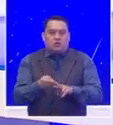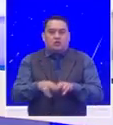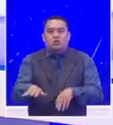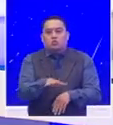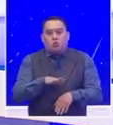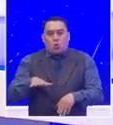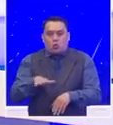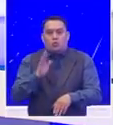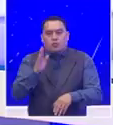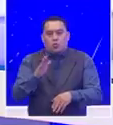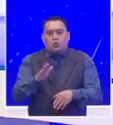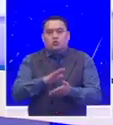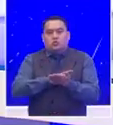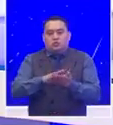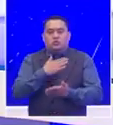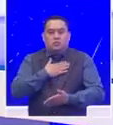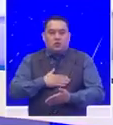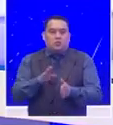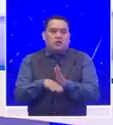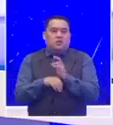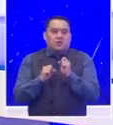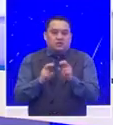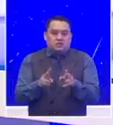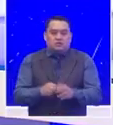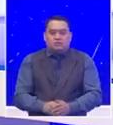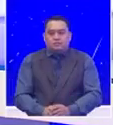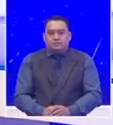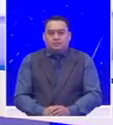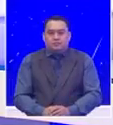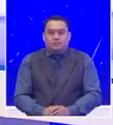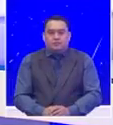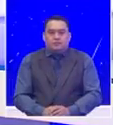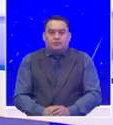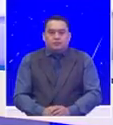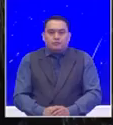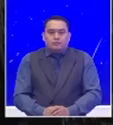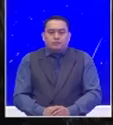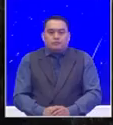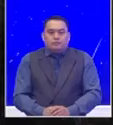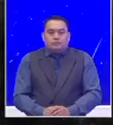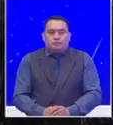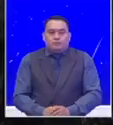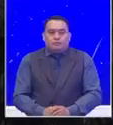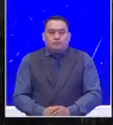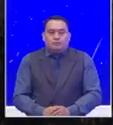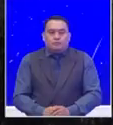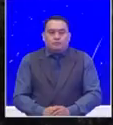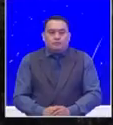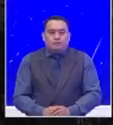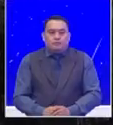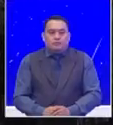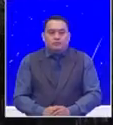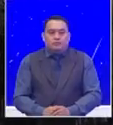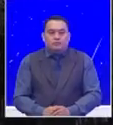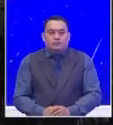и подъездах будет гораздо спокойнее и безопаснее, рассказывает Антон Хатиновский. Именно вот по порядку. Первый подъезд,